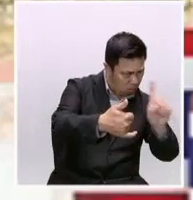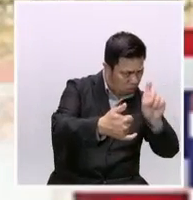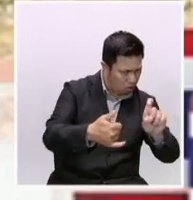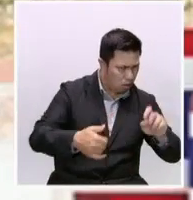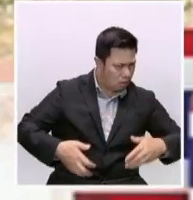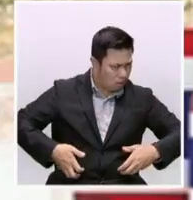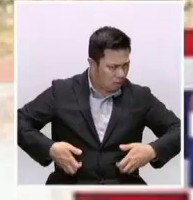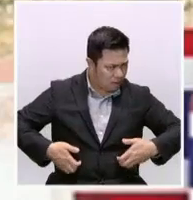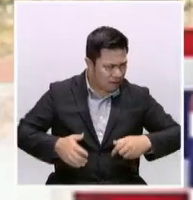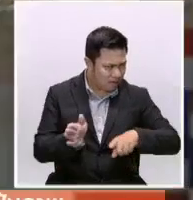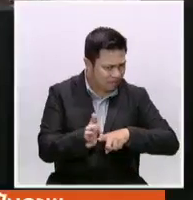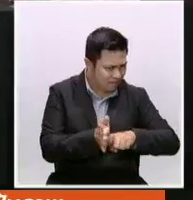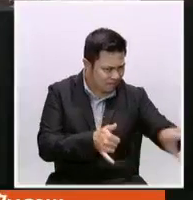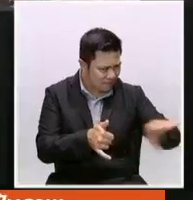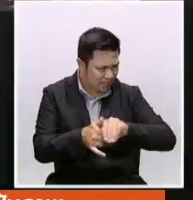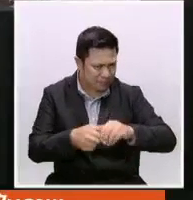าดลิง2รายด้วยกันครับ